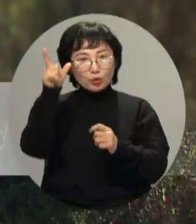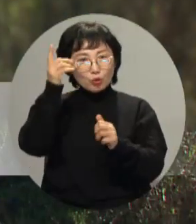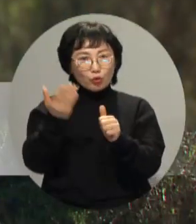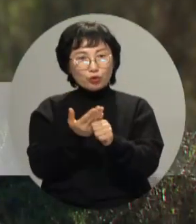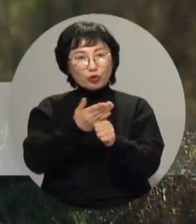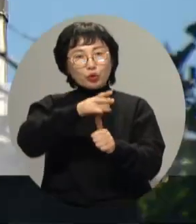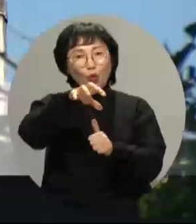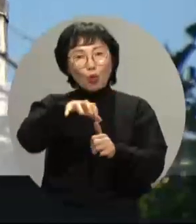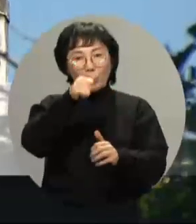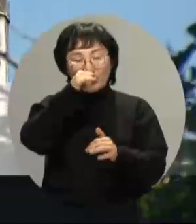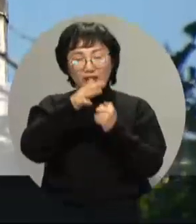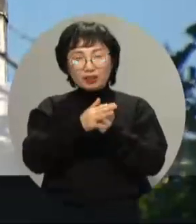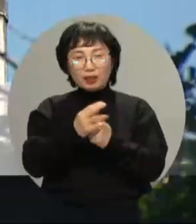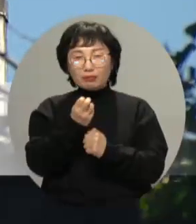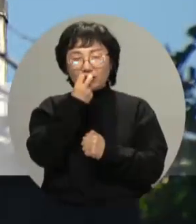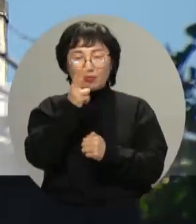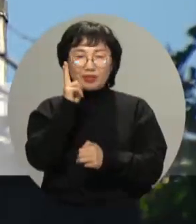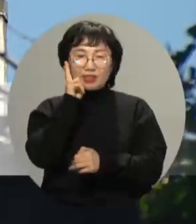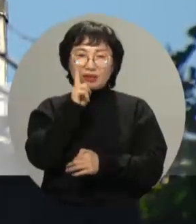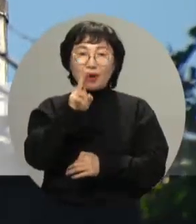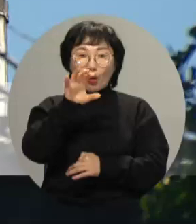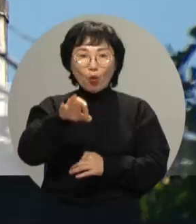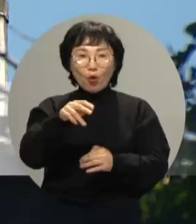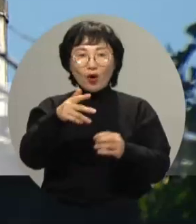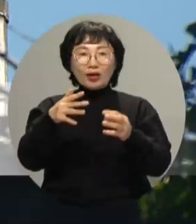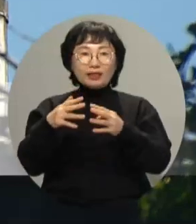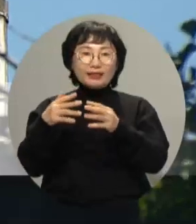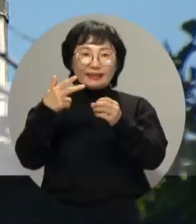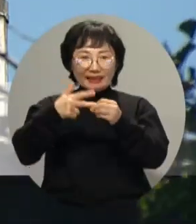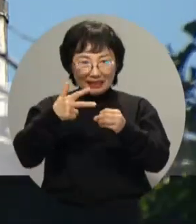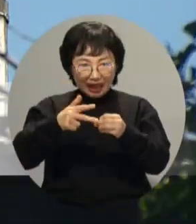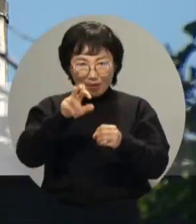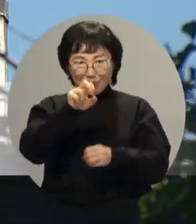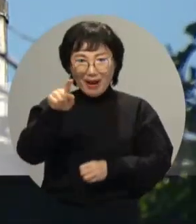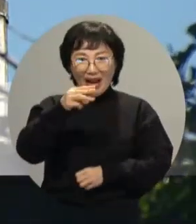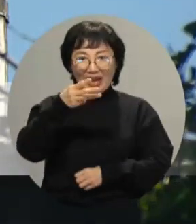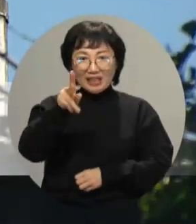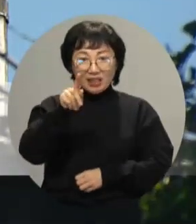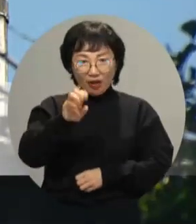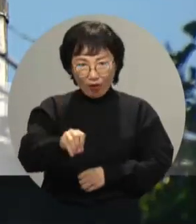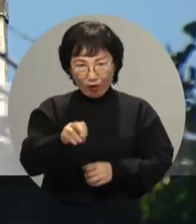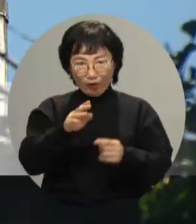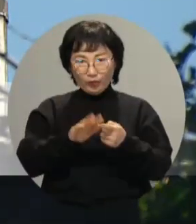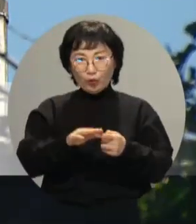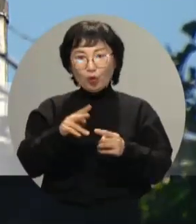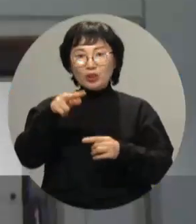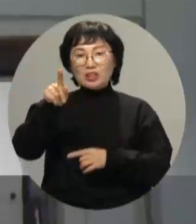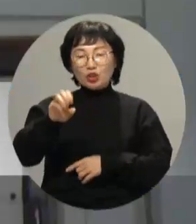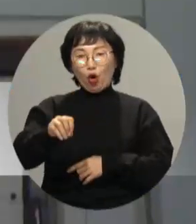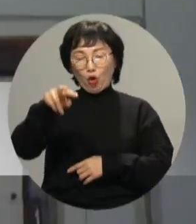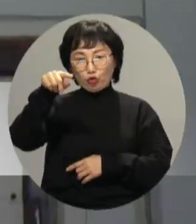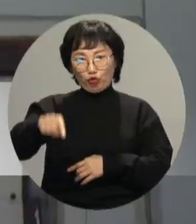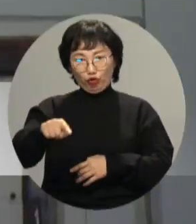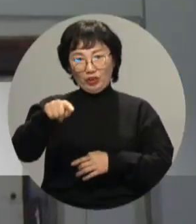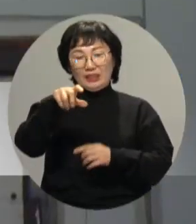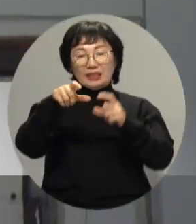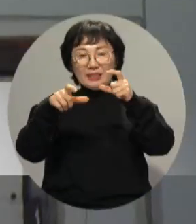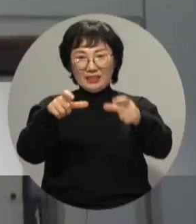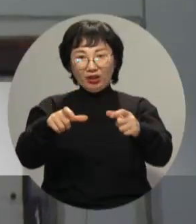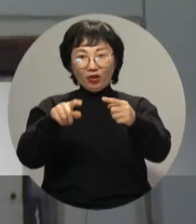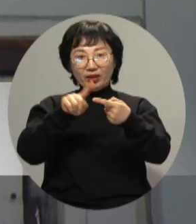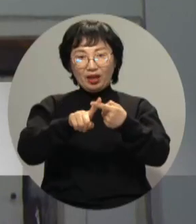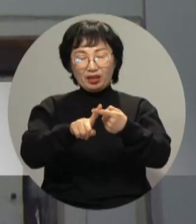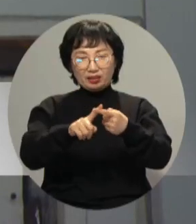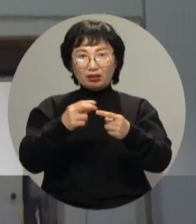위치해 악취 문제가 제기돼온 진안 마령면과 성수면 일대 22만 제곱미터의 토지를 악취 관리 지역으로